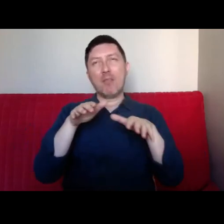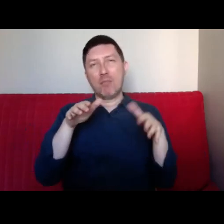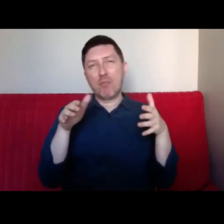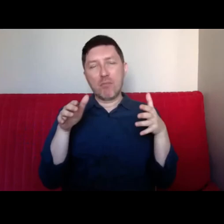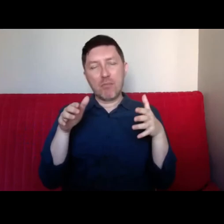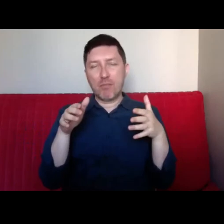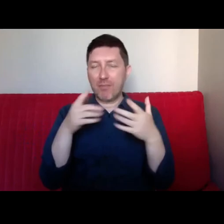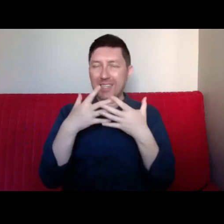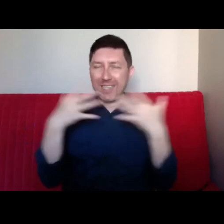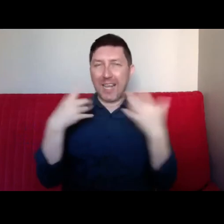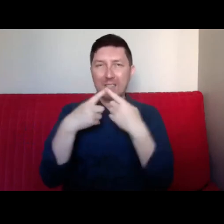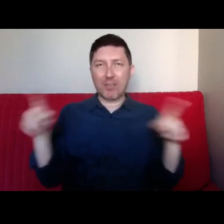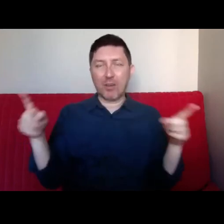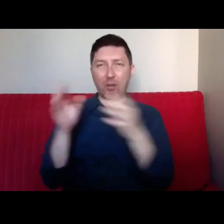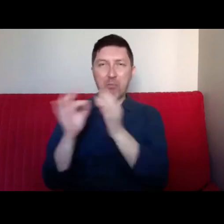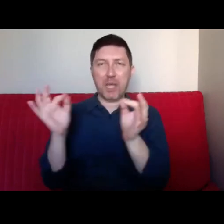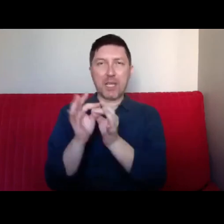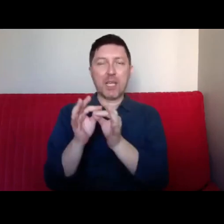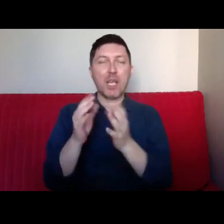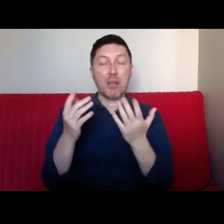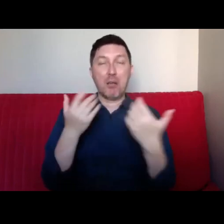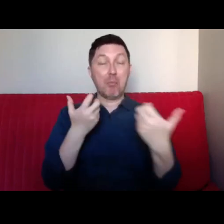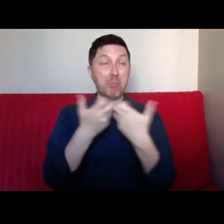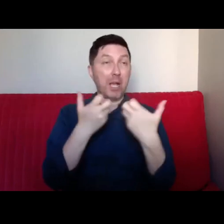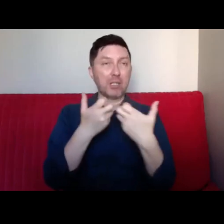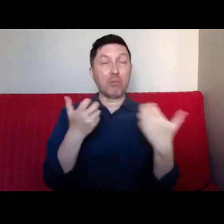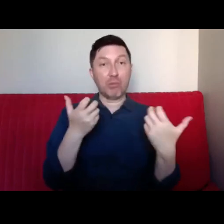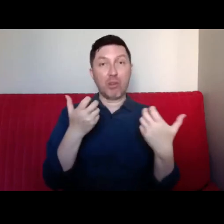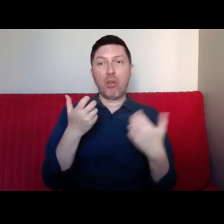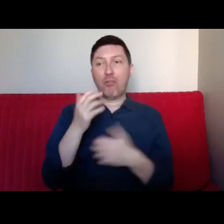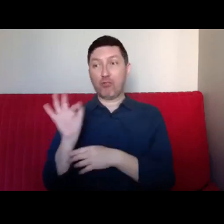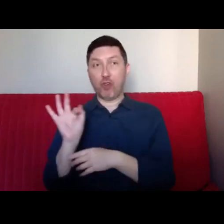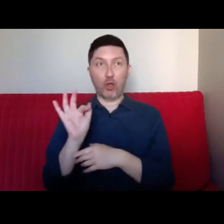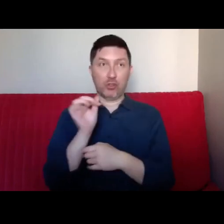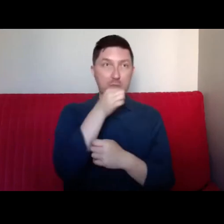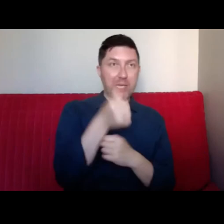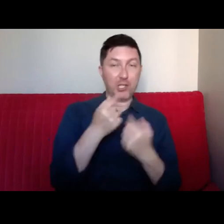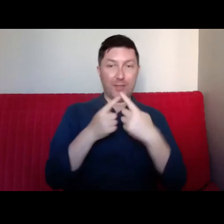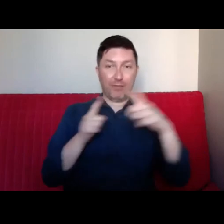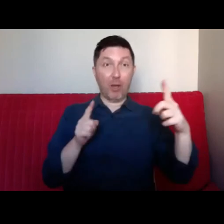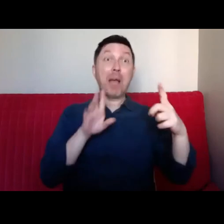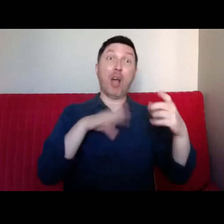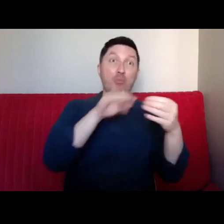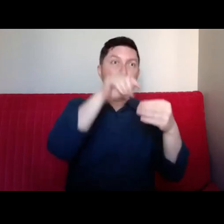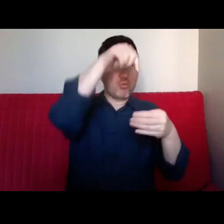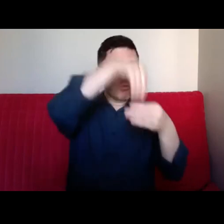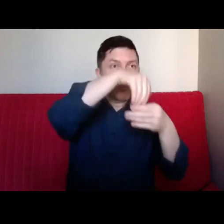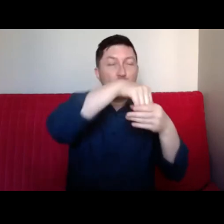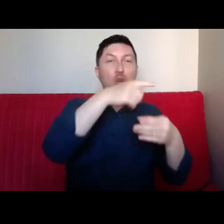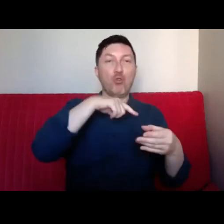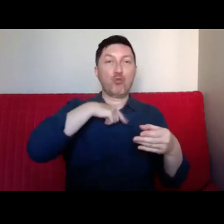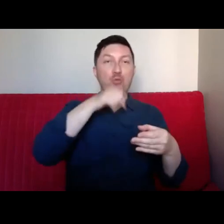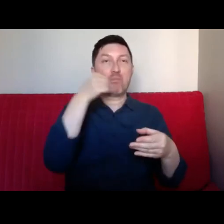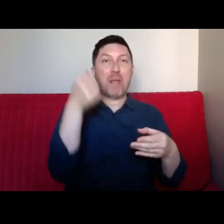en Belgique, nous avons même une législation différente en fonction de où on parle, du nord, du centre ou du sud du pays. Ici, nous sommes focalisés sur la Wallonie